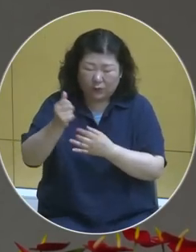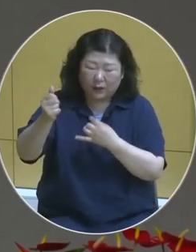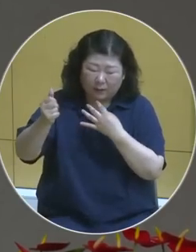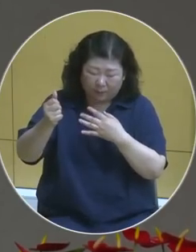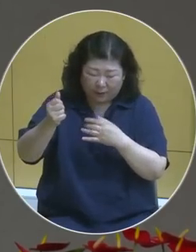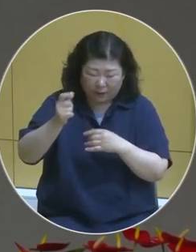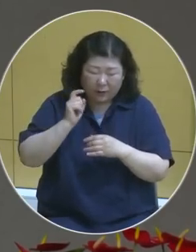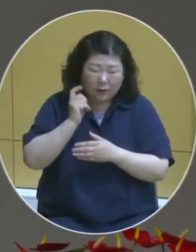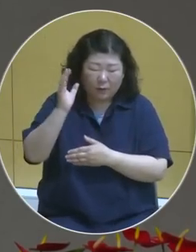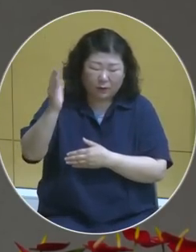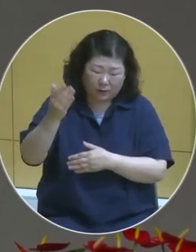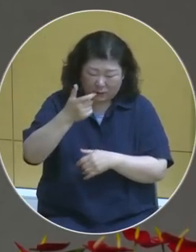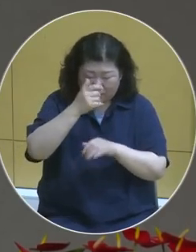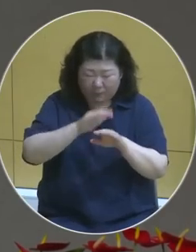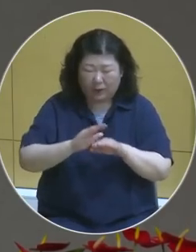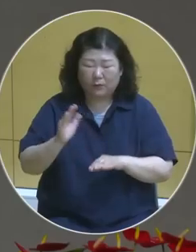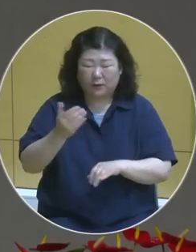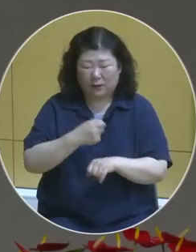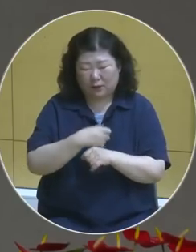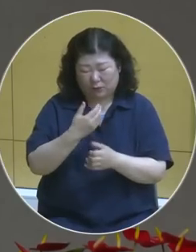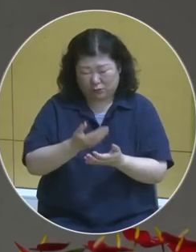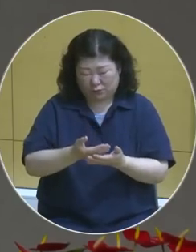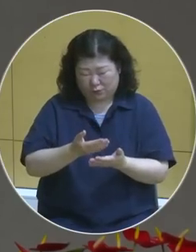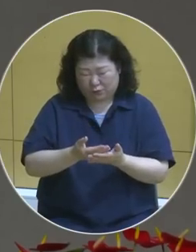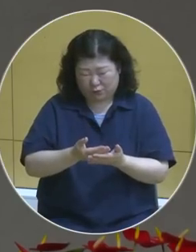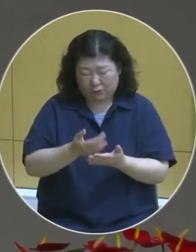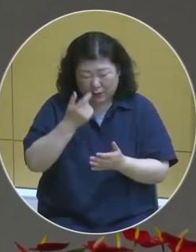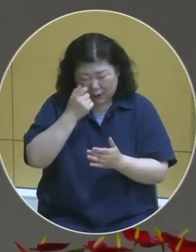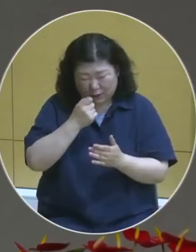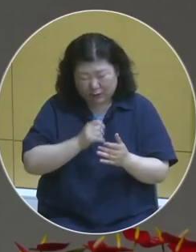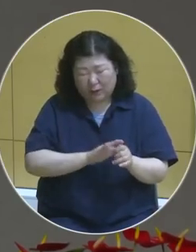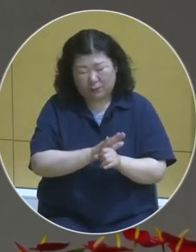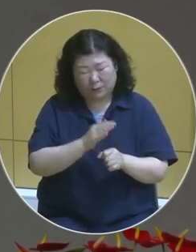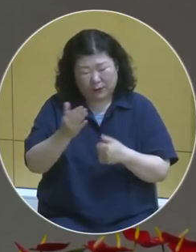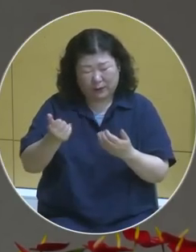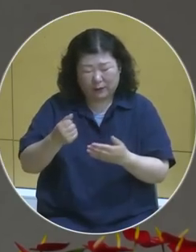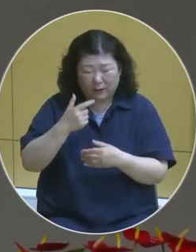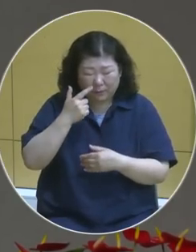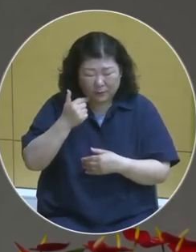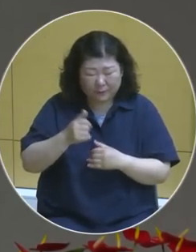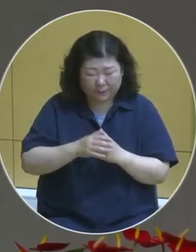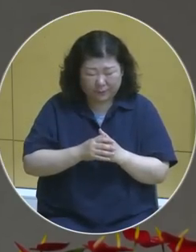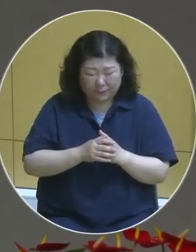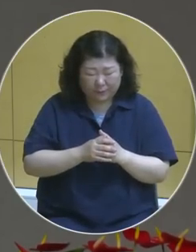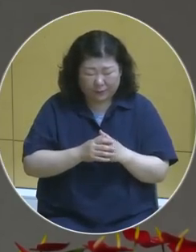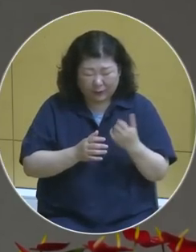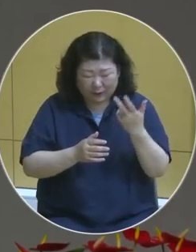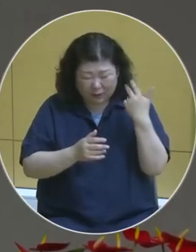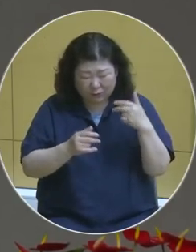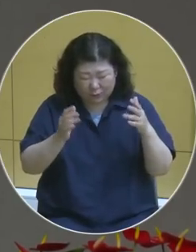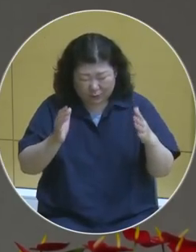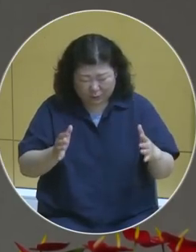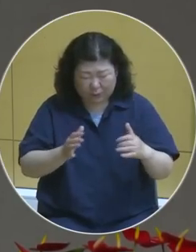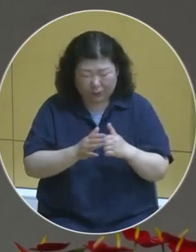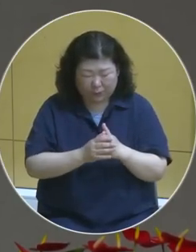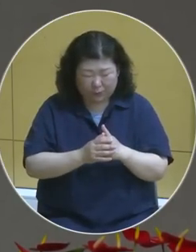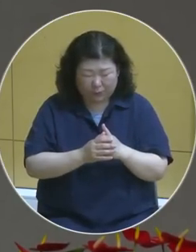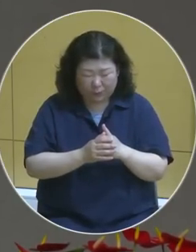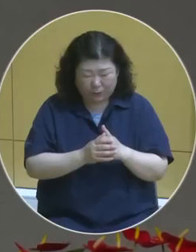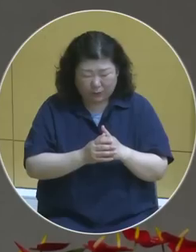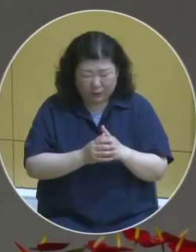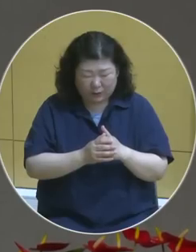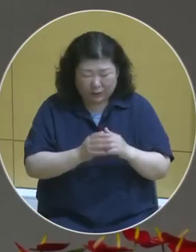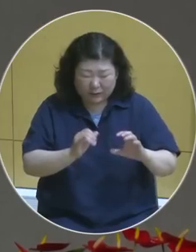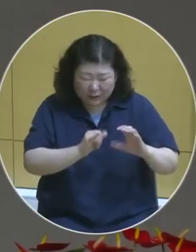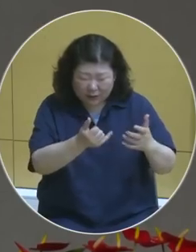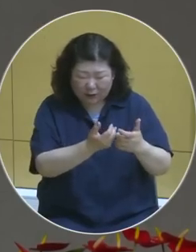하여 주시옵소서. 자비로우신 하나님 아버지, 지난 한 주간도 저희가 세상과 구별되지 못하고 영으로